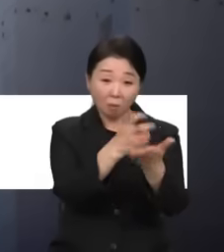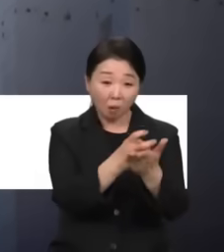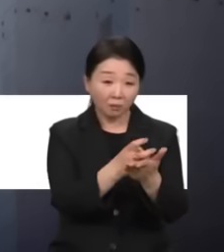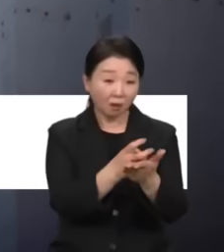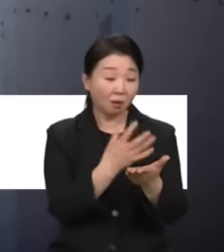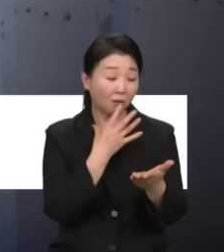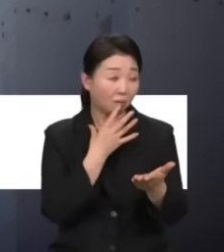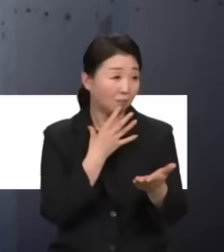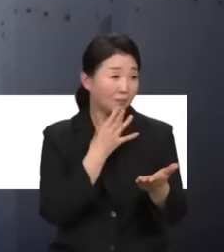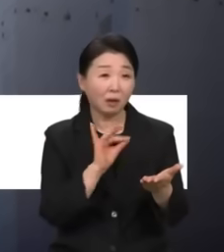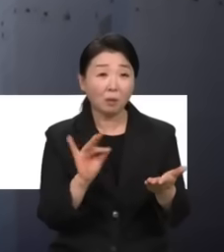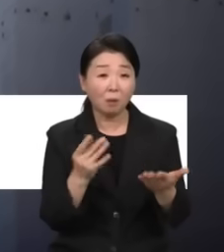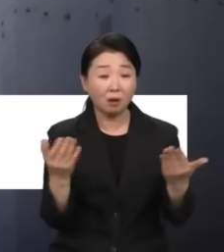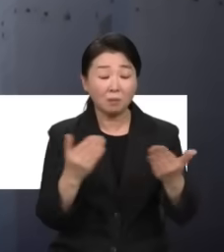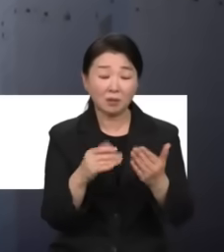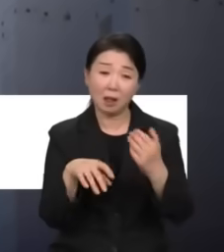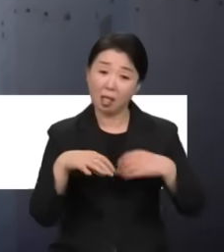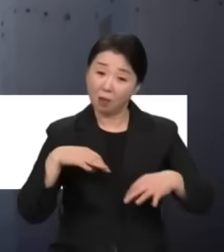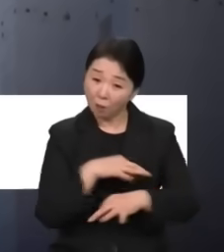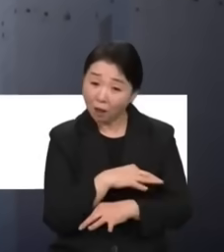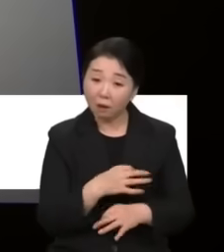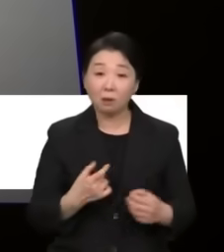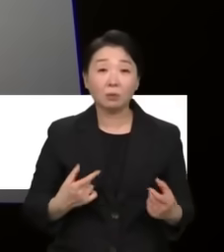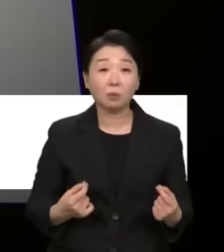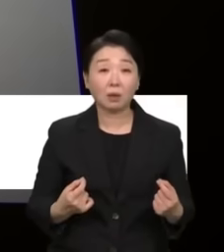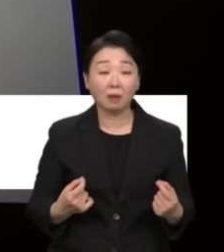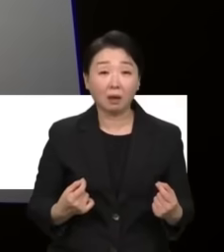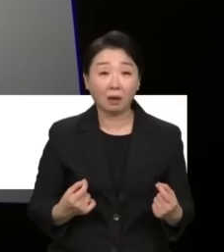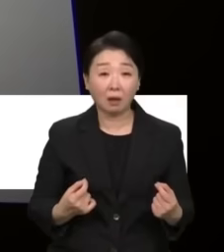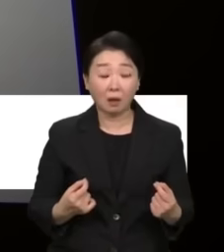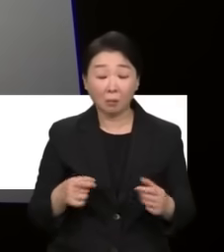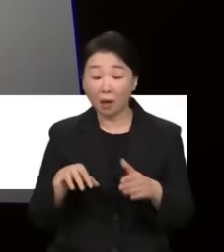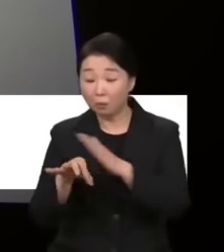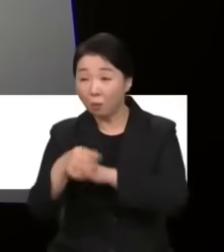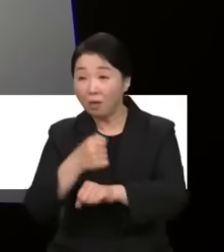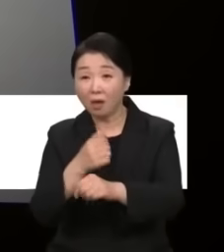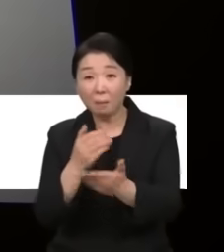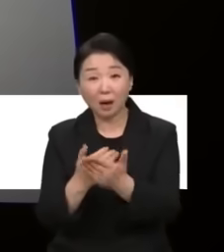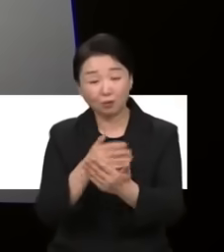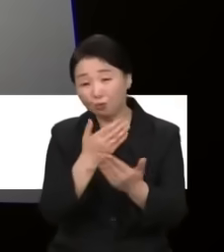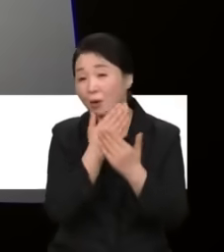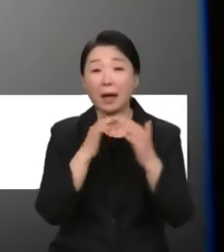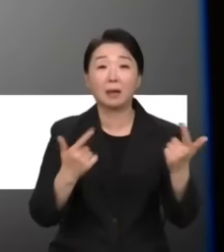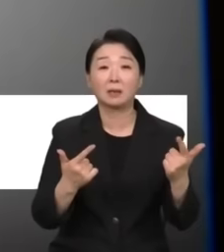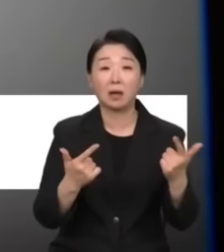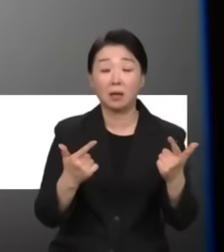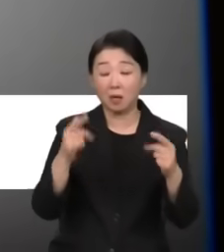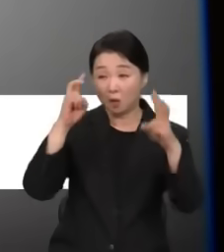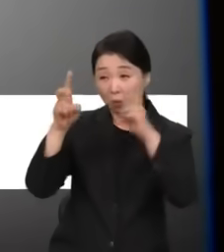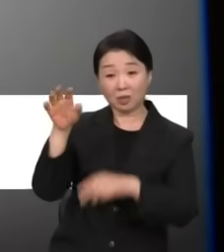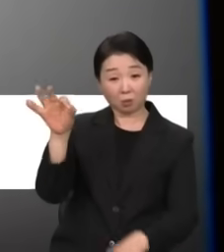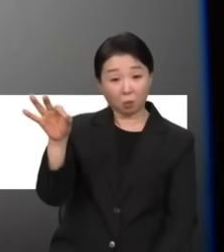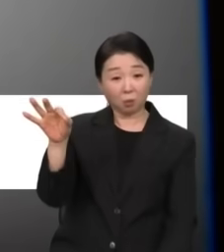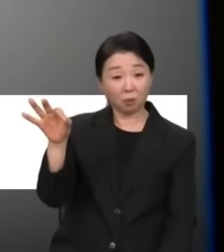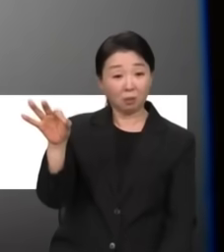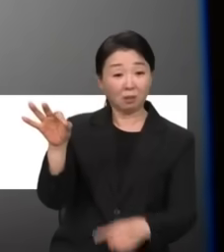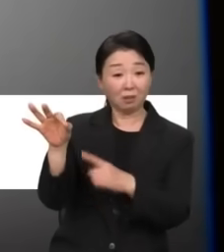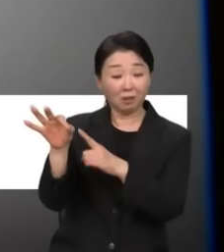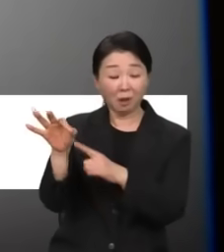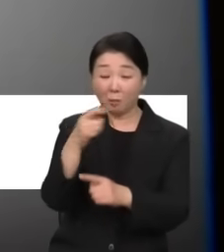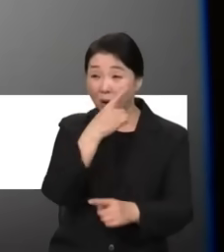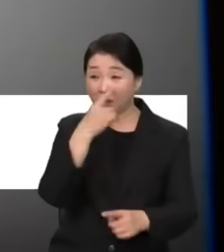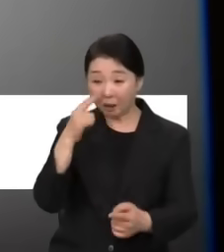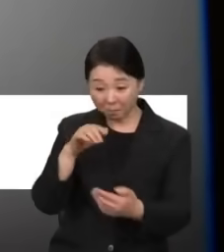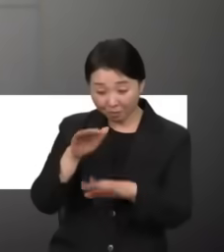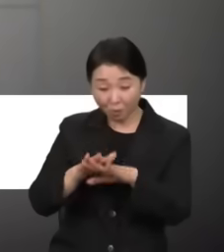당연히 업무상적인 횡령이 되겠죠. 그건요. 집행이 다 되고 안 되고가 중요한 게 아니라 회사에 돈을 갖다가 뭐 아무런 담보도